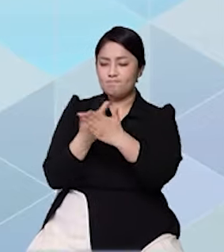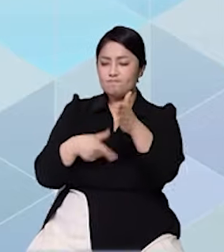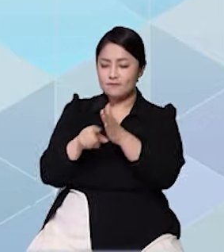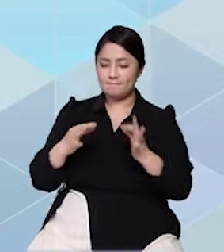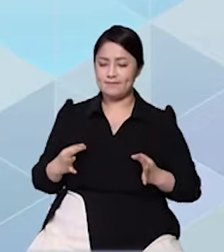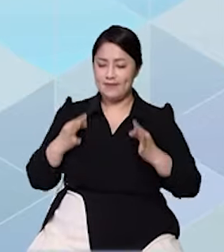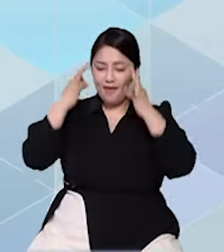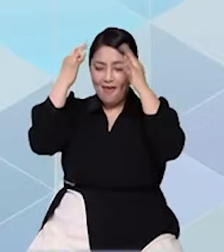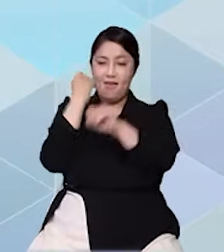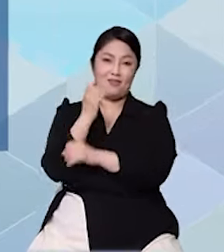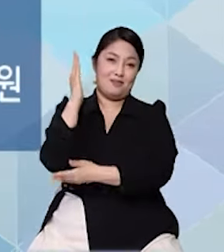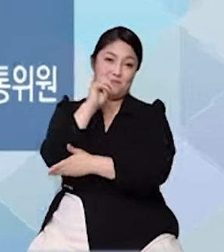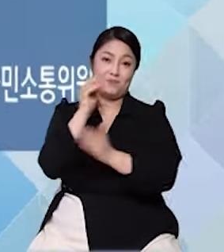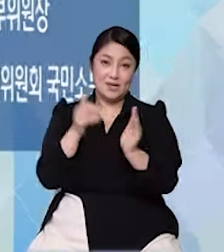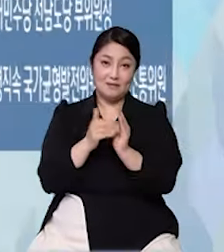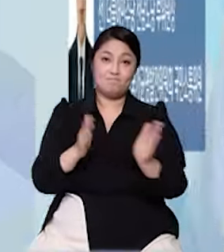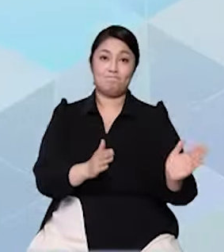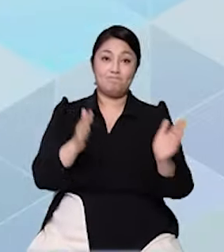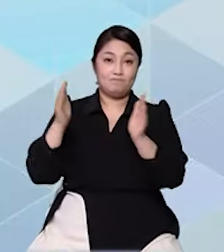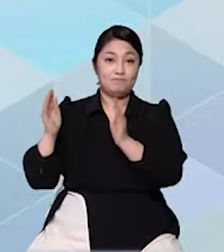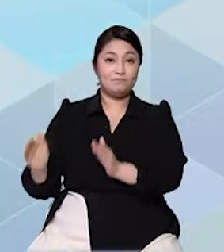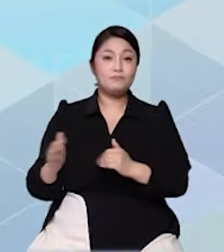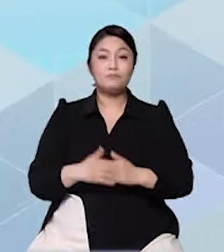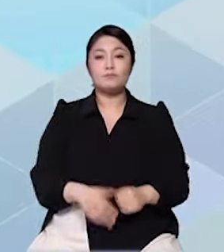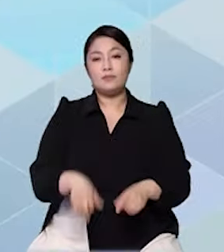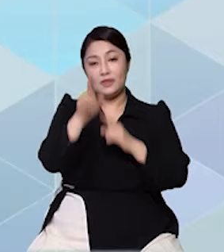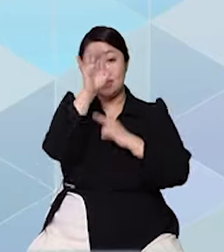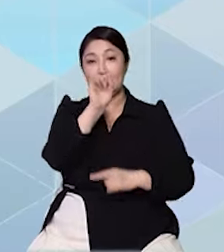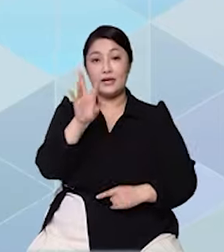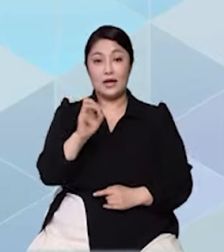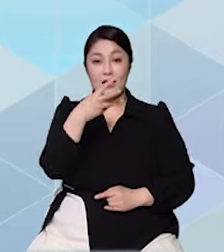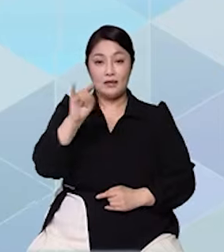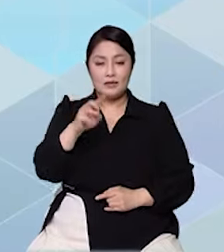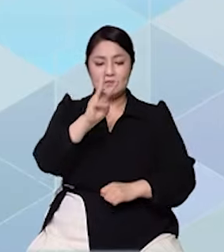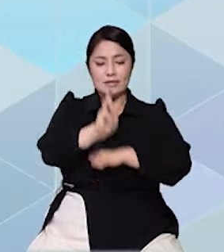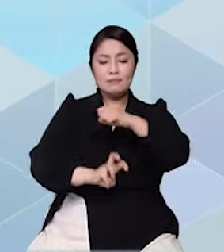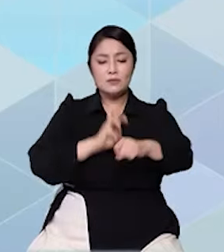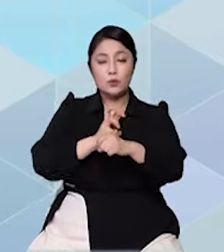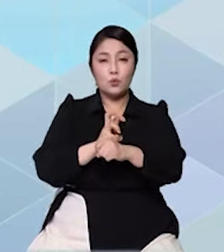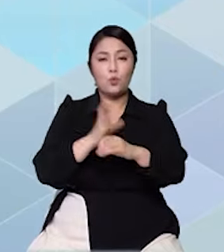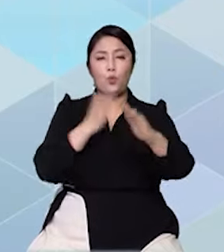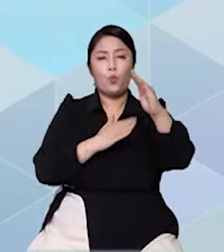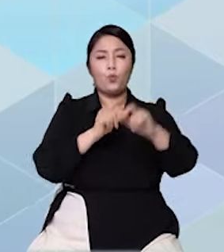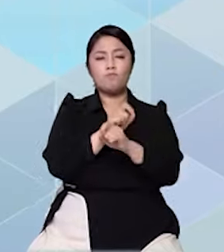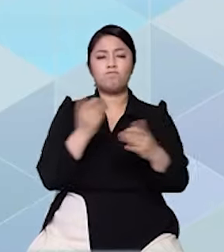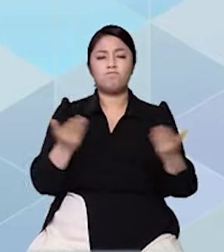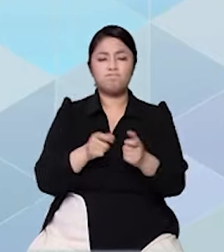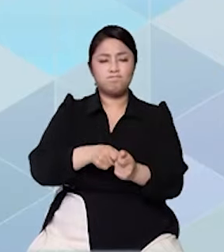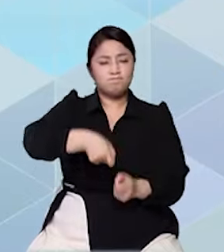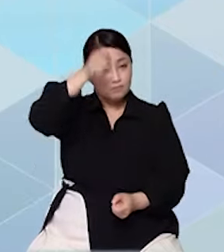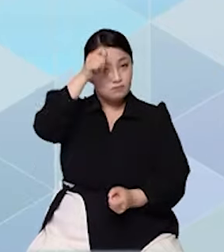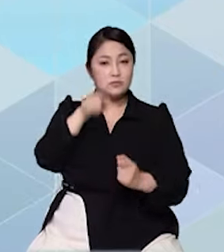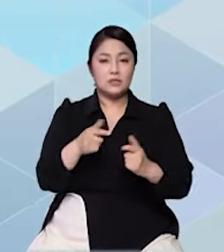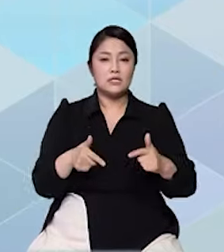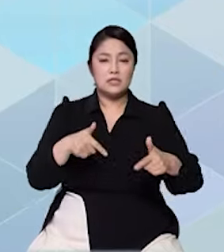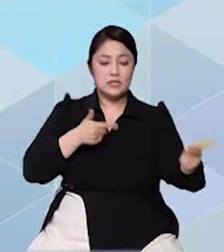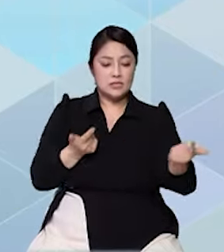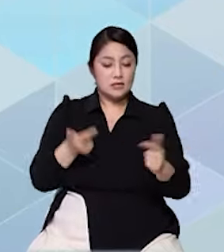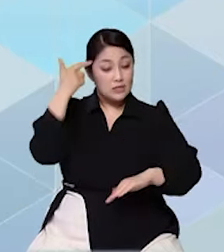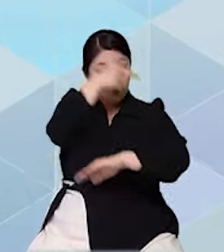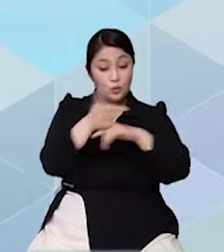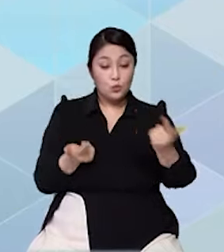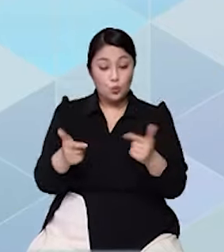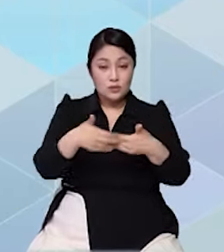쏟아 붓게 따는 포 봅니다 이항 내 입이 유건은 30년간 공직에 몸담으면서 기획조정실